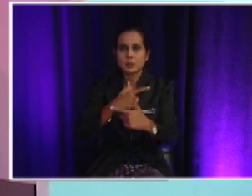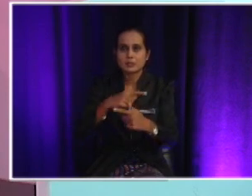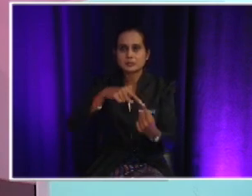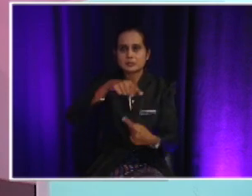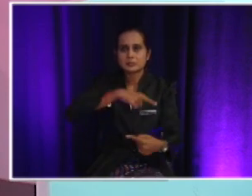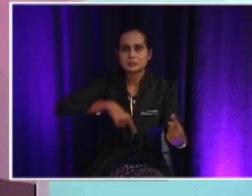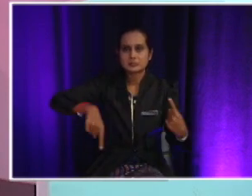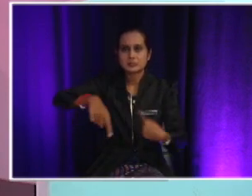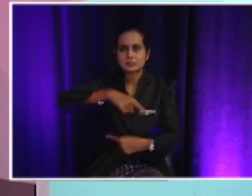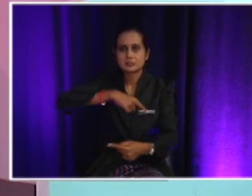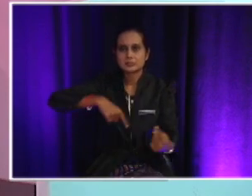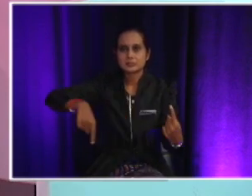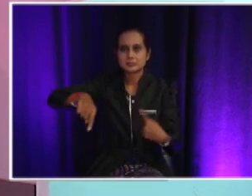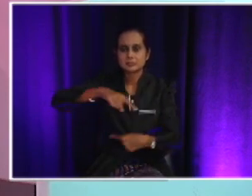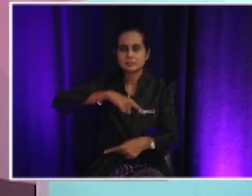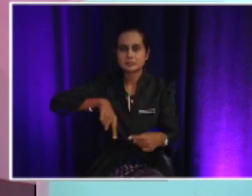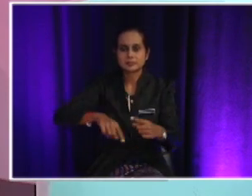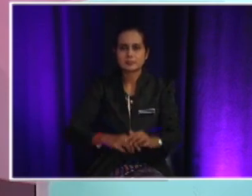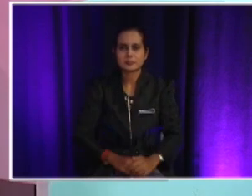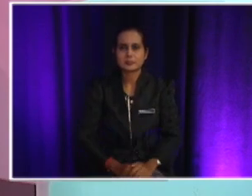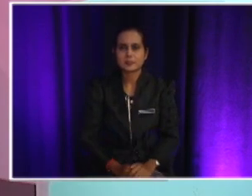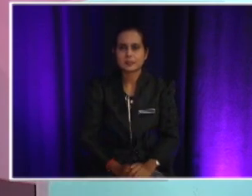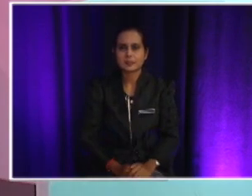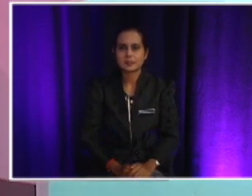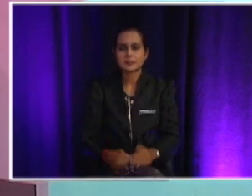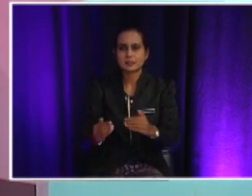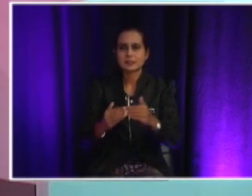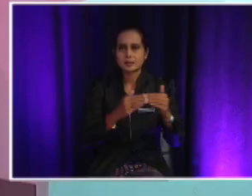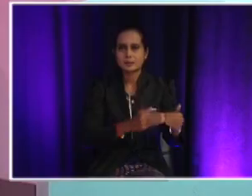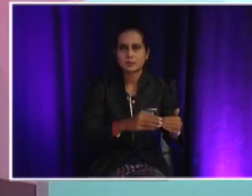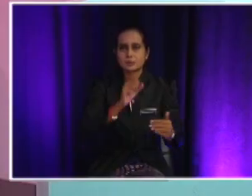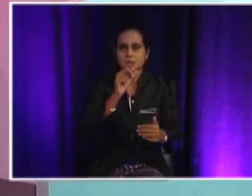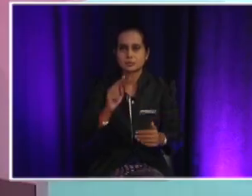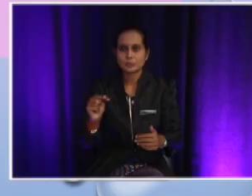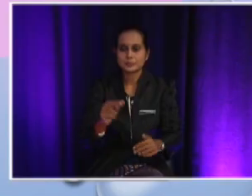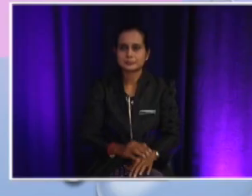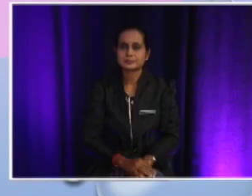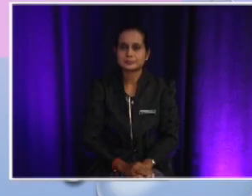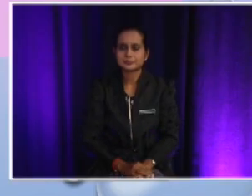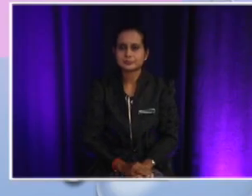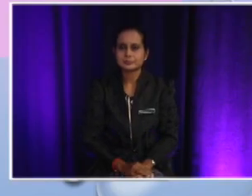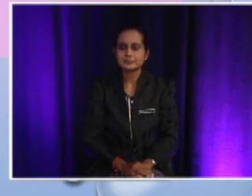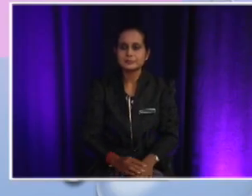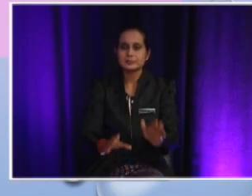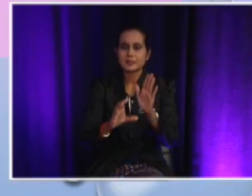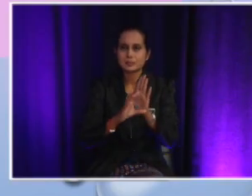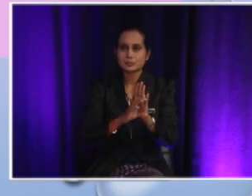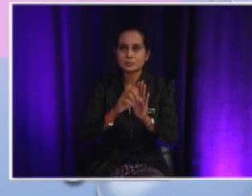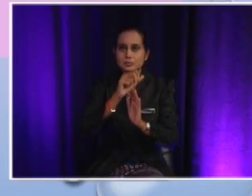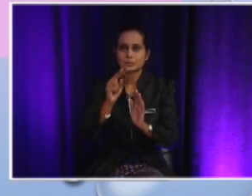cikgu. Okey, kita cuba tengok soalan yang seterusnya. Silakan, cikgu. Okey, ini adalah contoh soalan yang